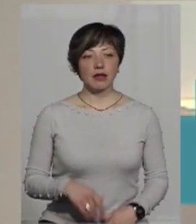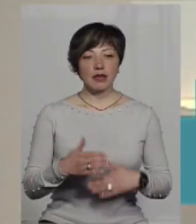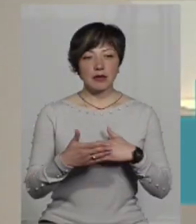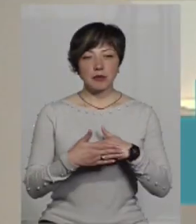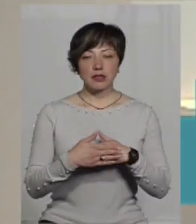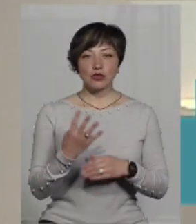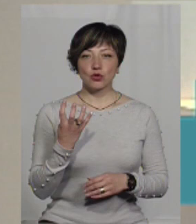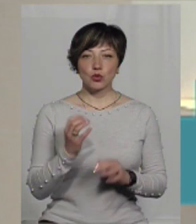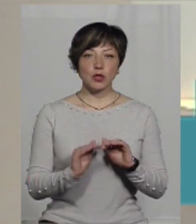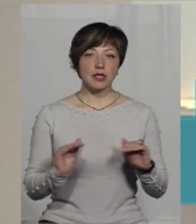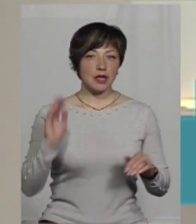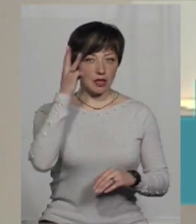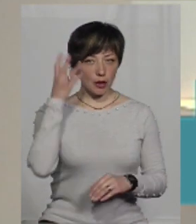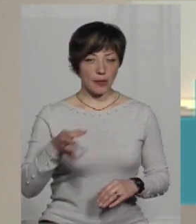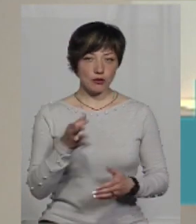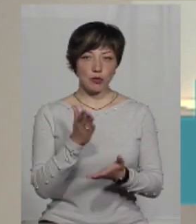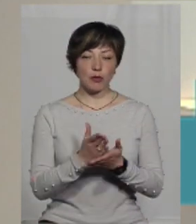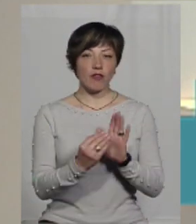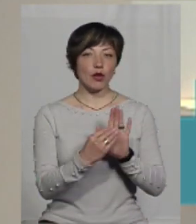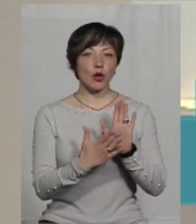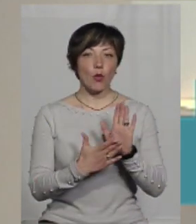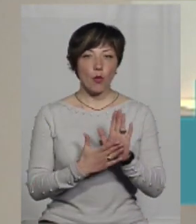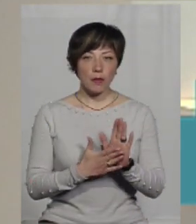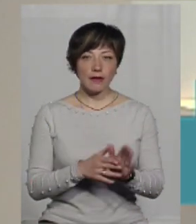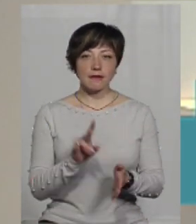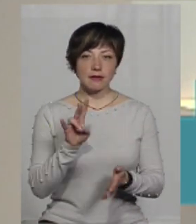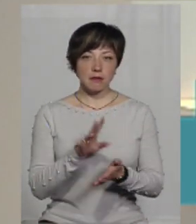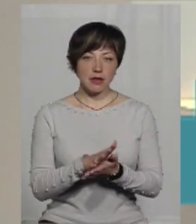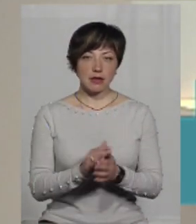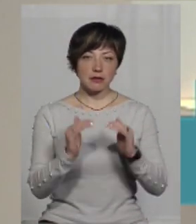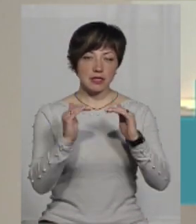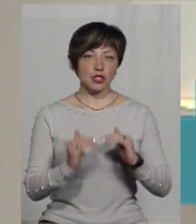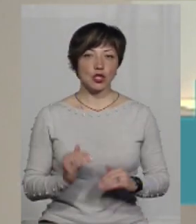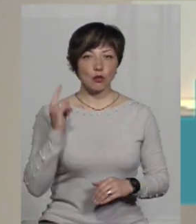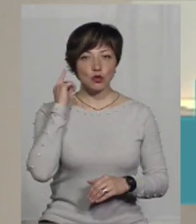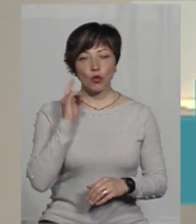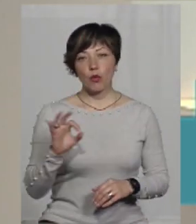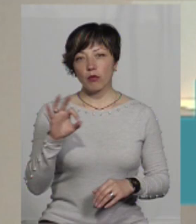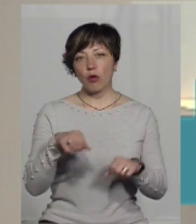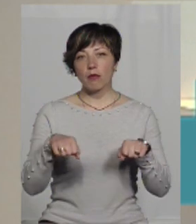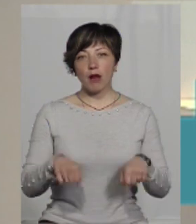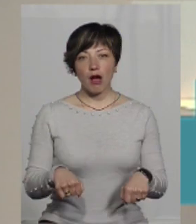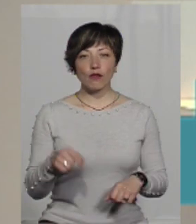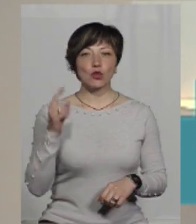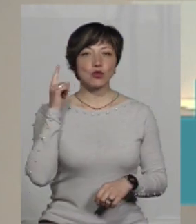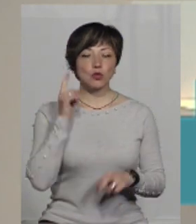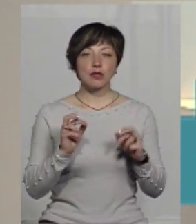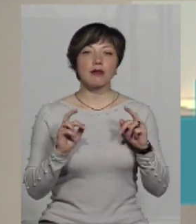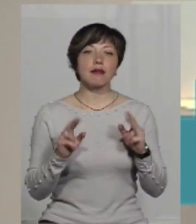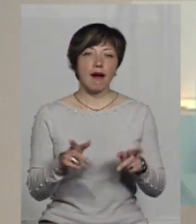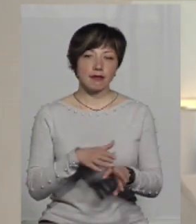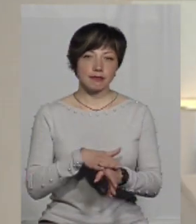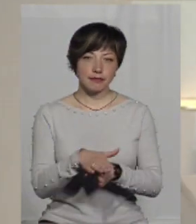Близько 400 дітей на Хмельниччині перебувають на обліку зі стабільним зниженням слуху. Про право чути і як